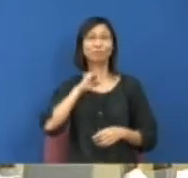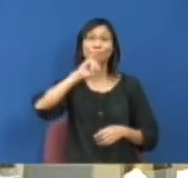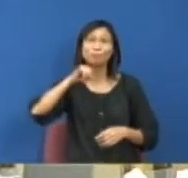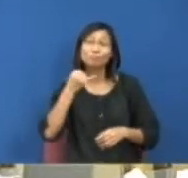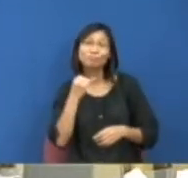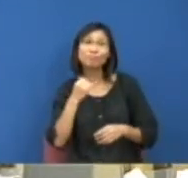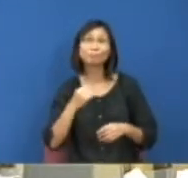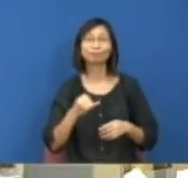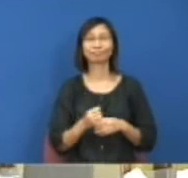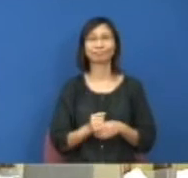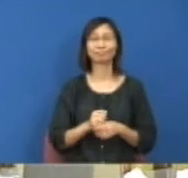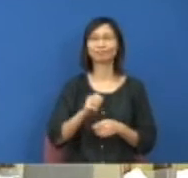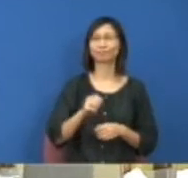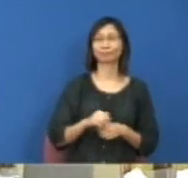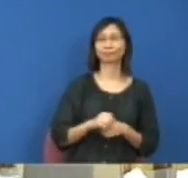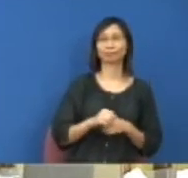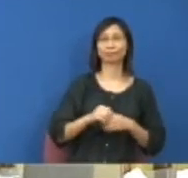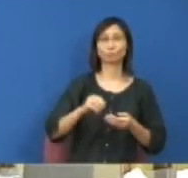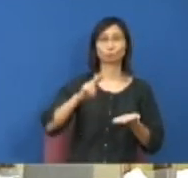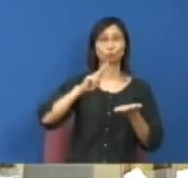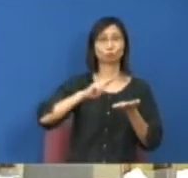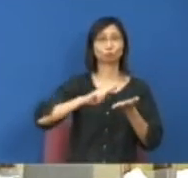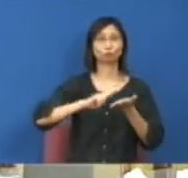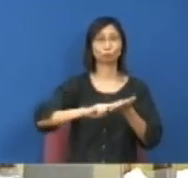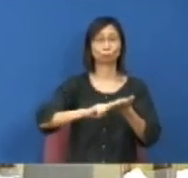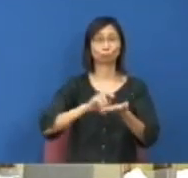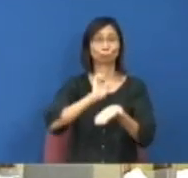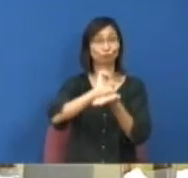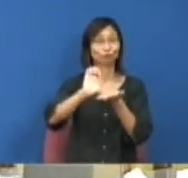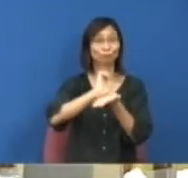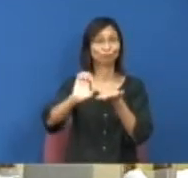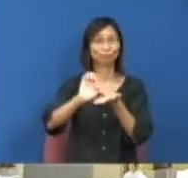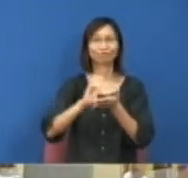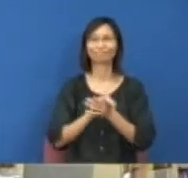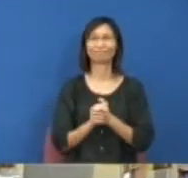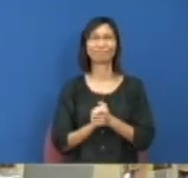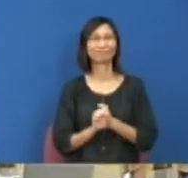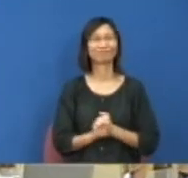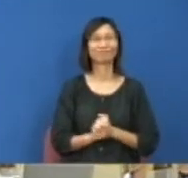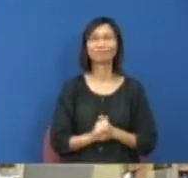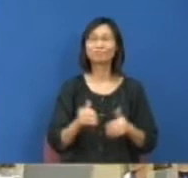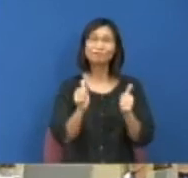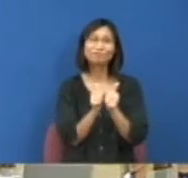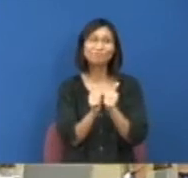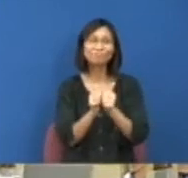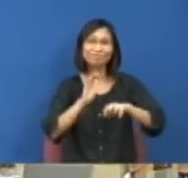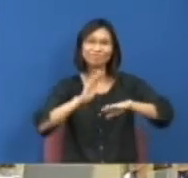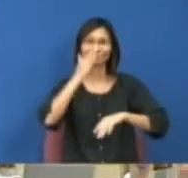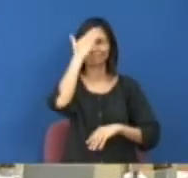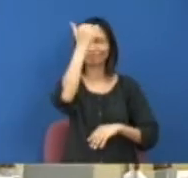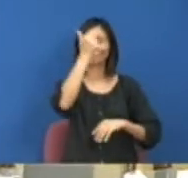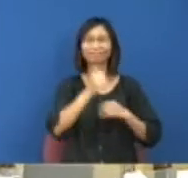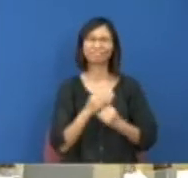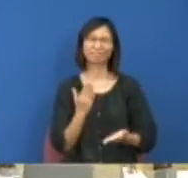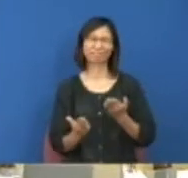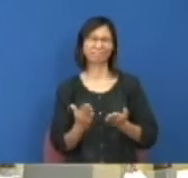啊。.com.hk 大家可以發俾佢嘅，發啲電郵俾佢。咁佢女朋友真係幸福啦，或者男朋